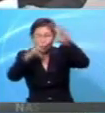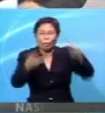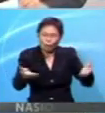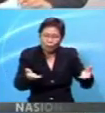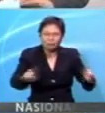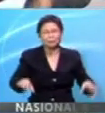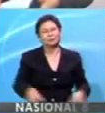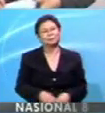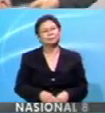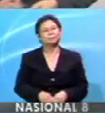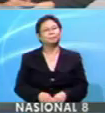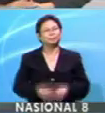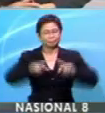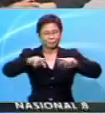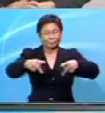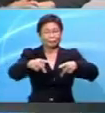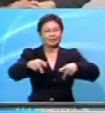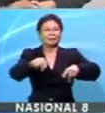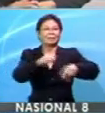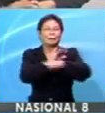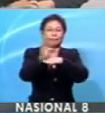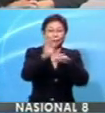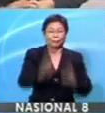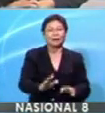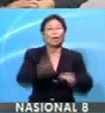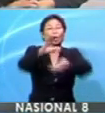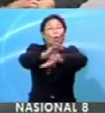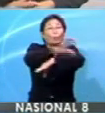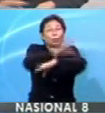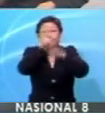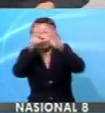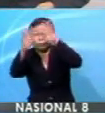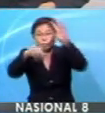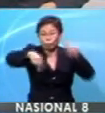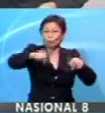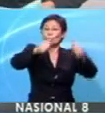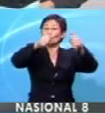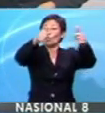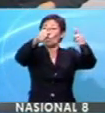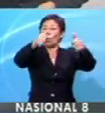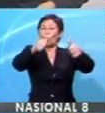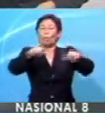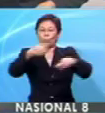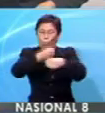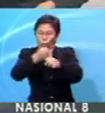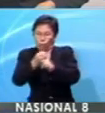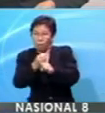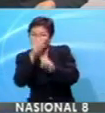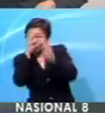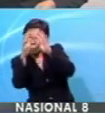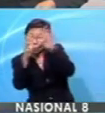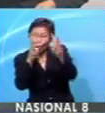dijalankan melahirkan penggiat seni digital kreatif yang berkualiti tinggi melalui penghasilan karya-karya yang kreatif